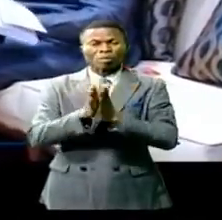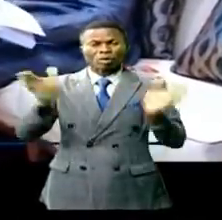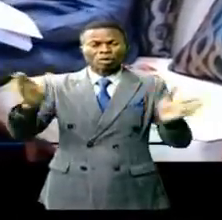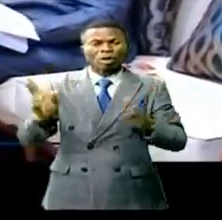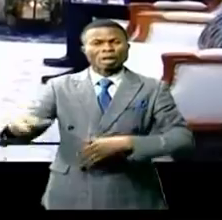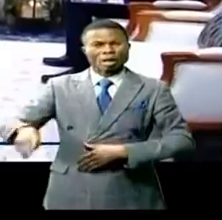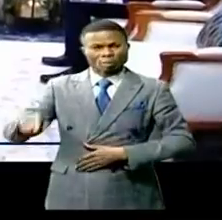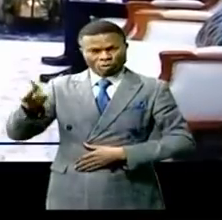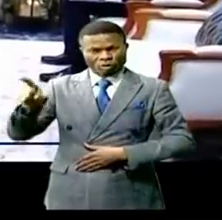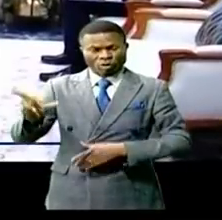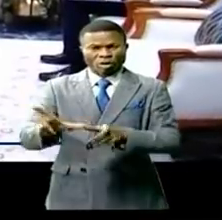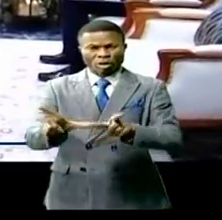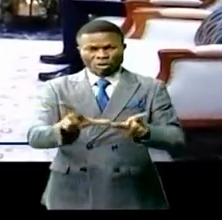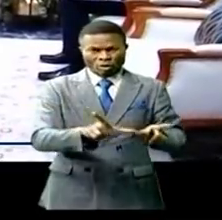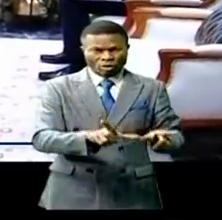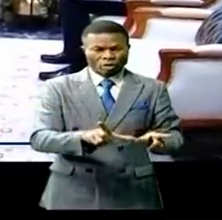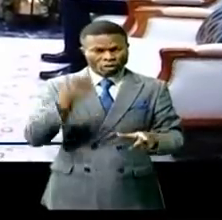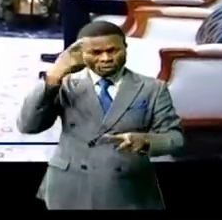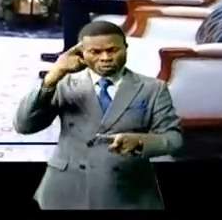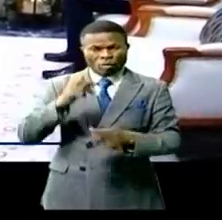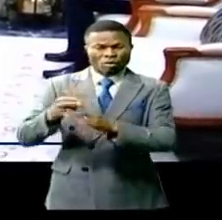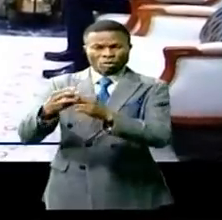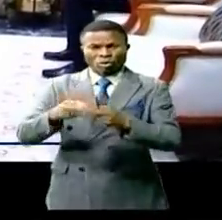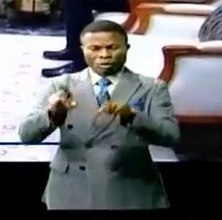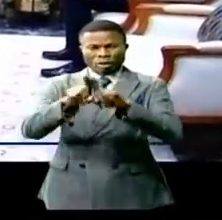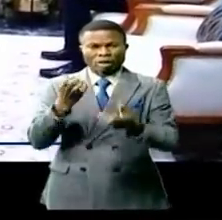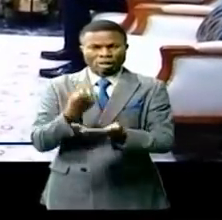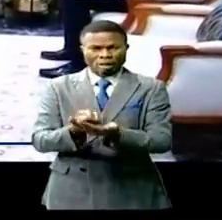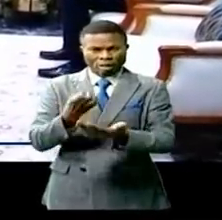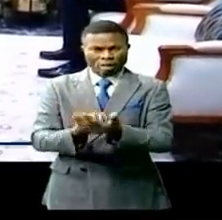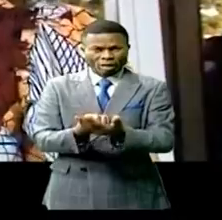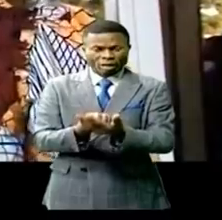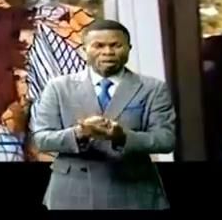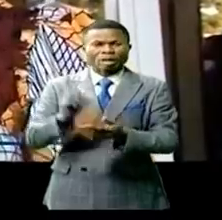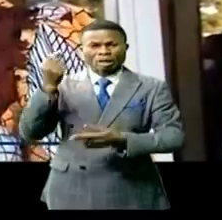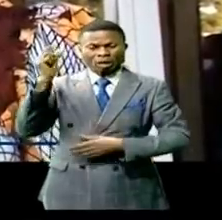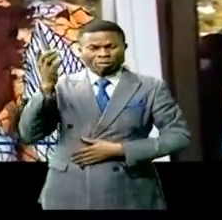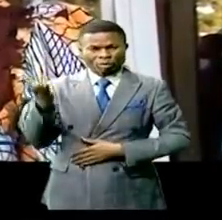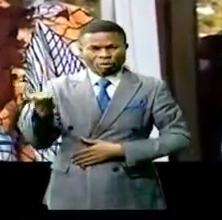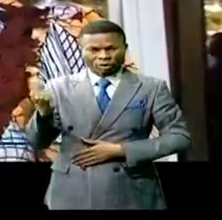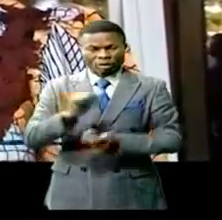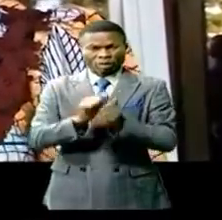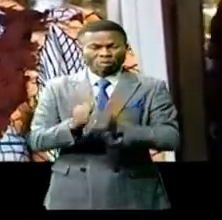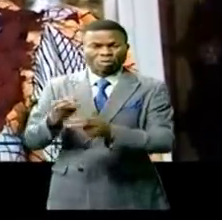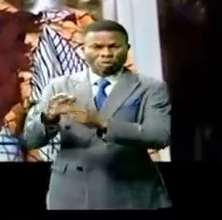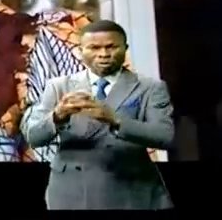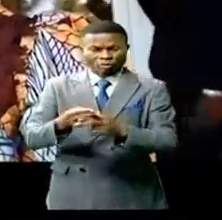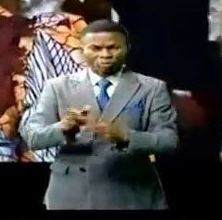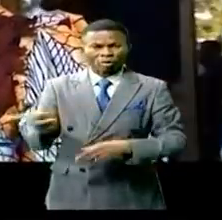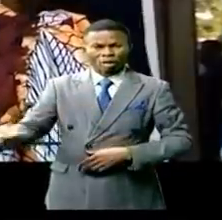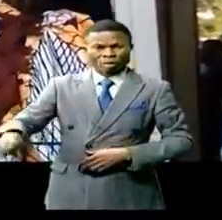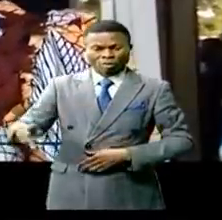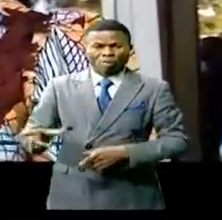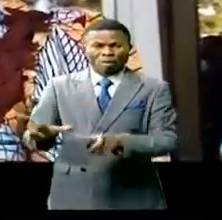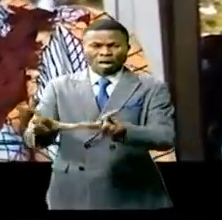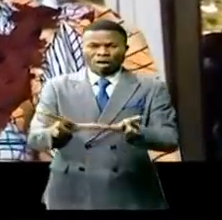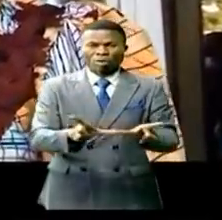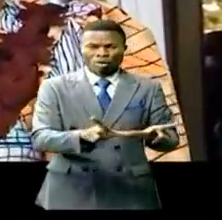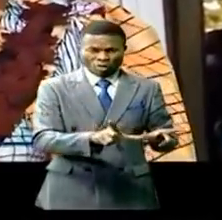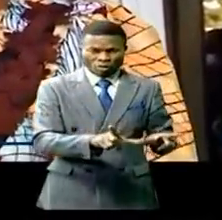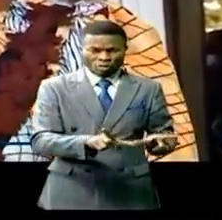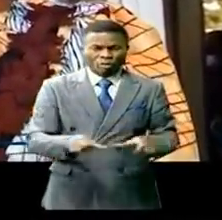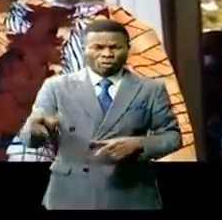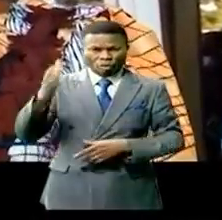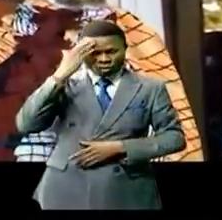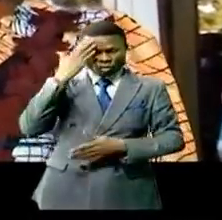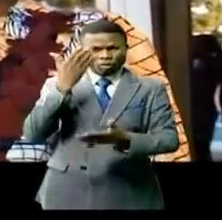province sur le plan sécuritaire économique et miniers sécuritaire de la province du bas l'abba comme vous les suivez